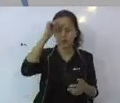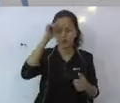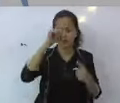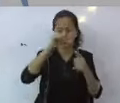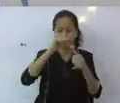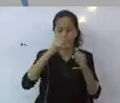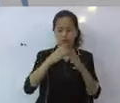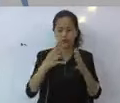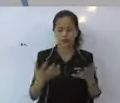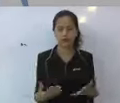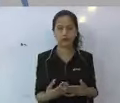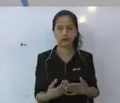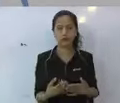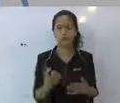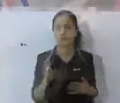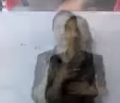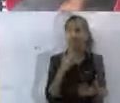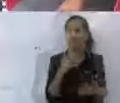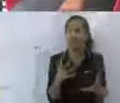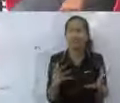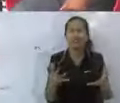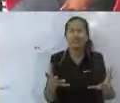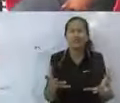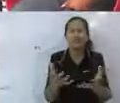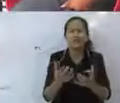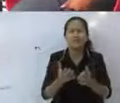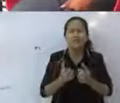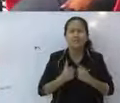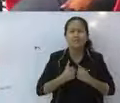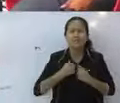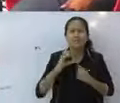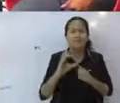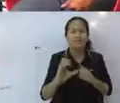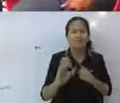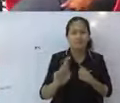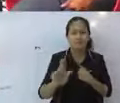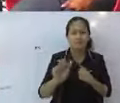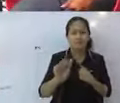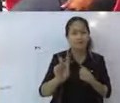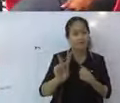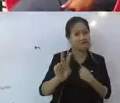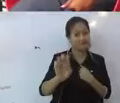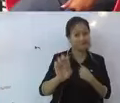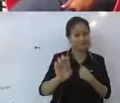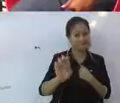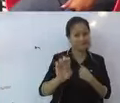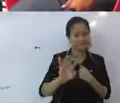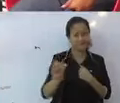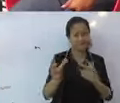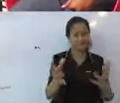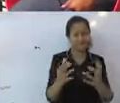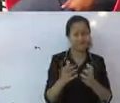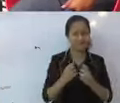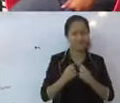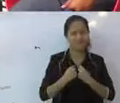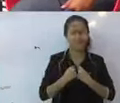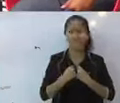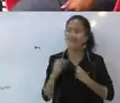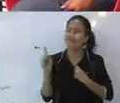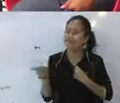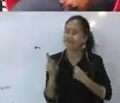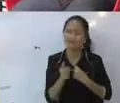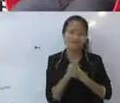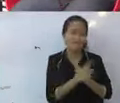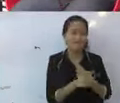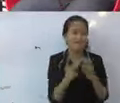ano minsan yung sinasabi nilang cravings nila. Cravings. At saka yung parang sabi nila lang madali. Yes. Mga instant, di ba?